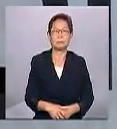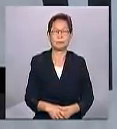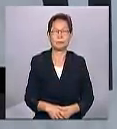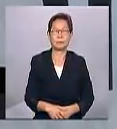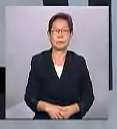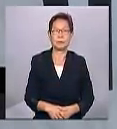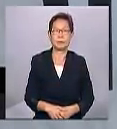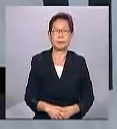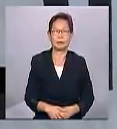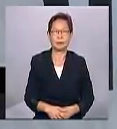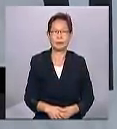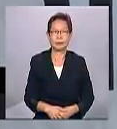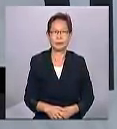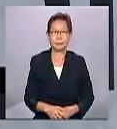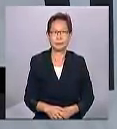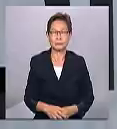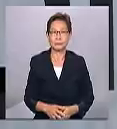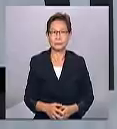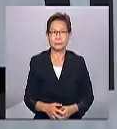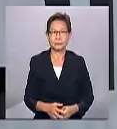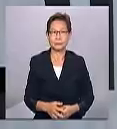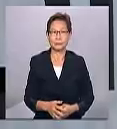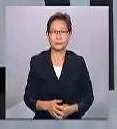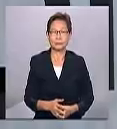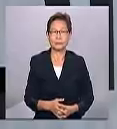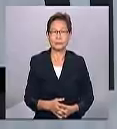CCTV sebab ada komplain daripada